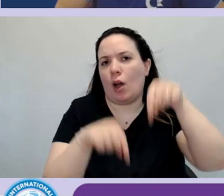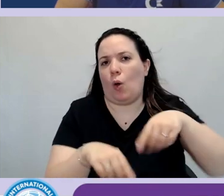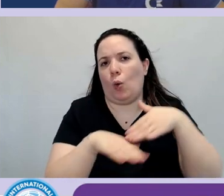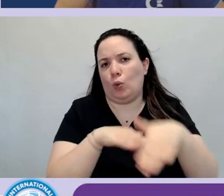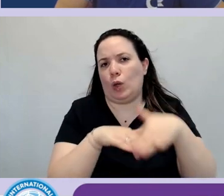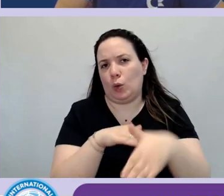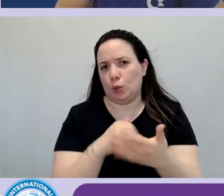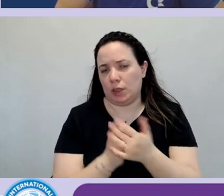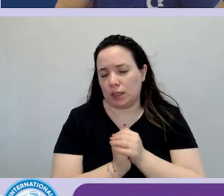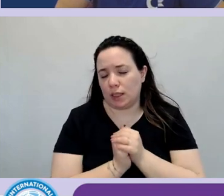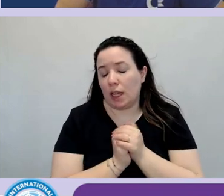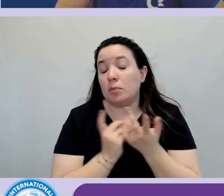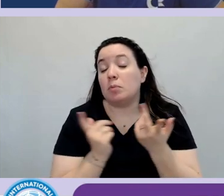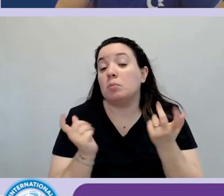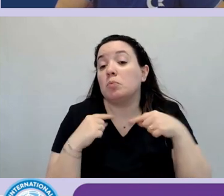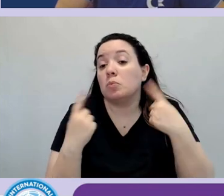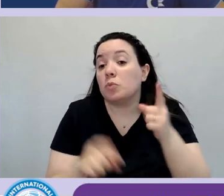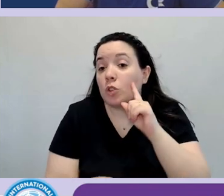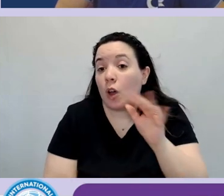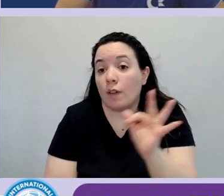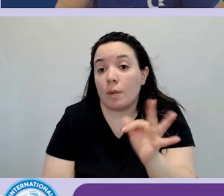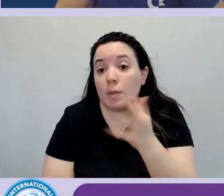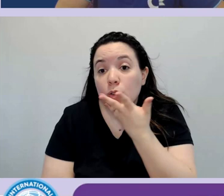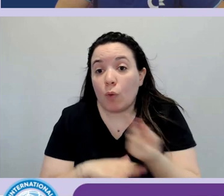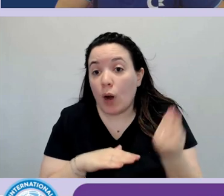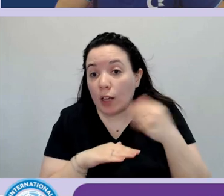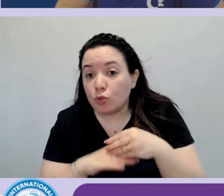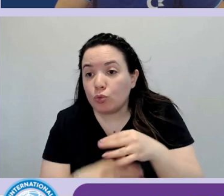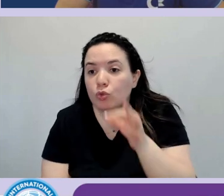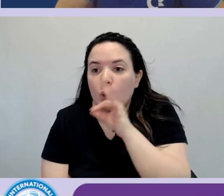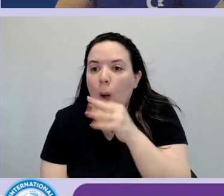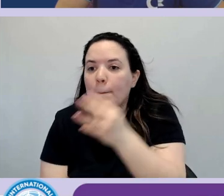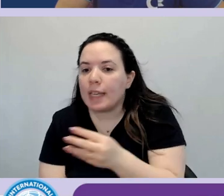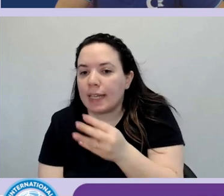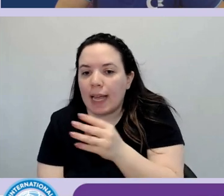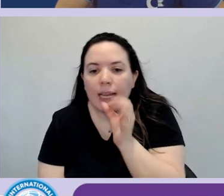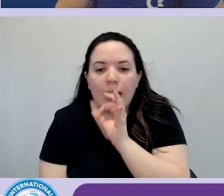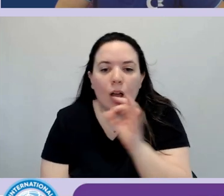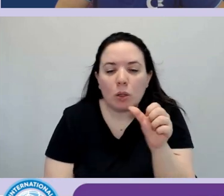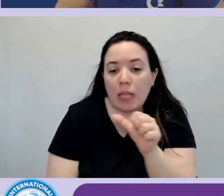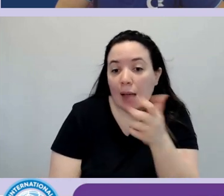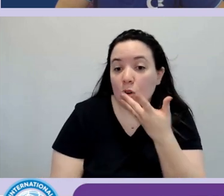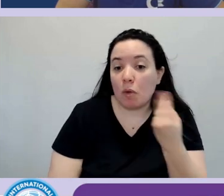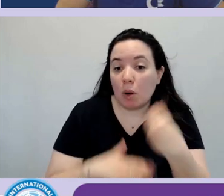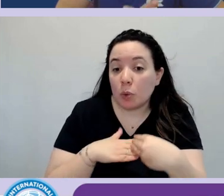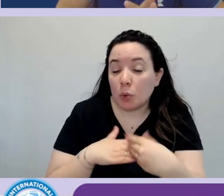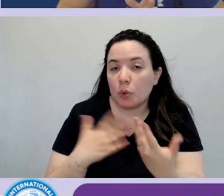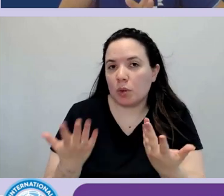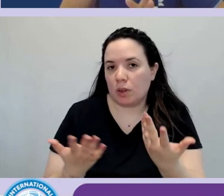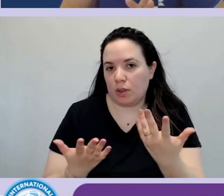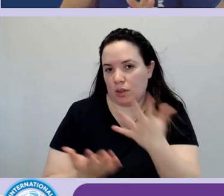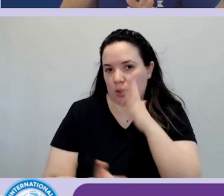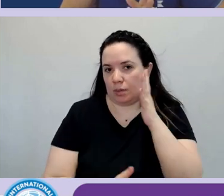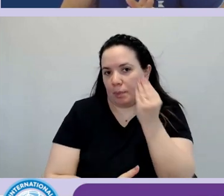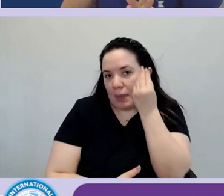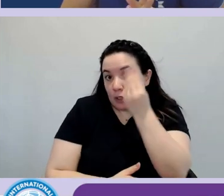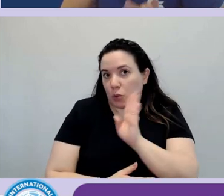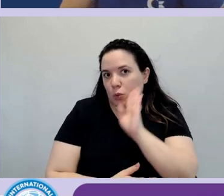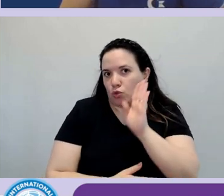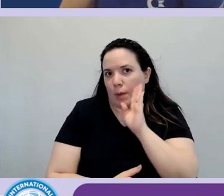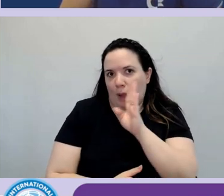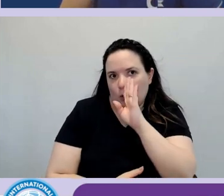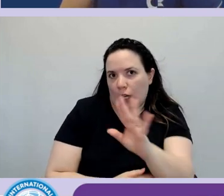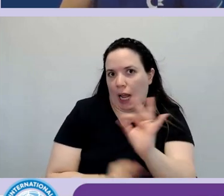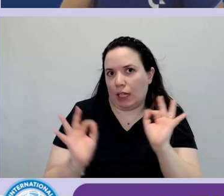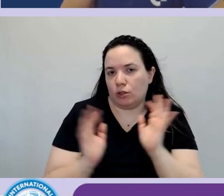quando le potete applicare poi non so se Fabrizio se Michela se Simo voglio aggiungere qualcosa su questo mi sembra lampante il suggerimento